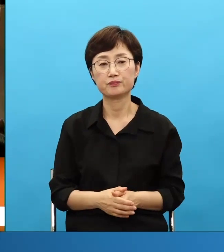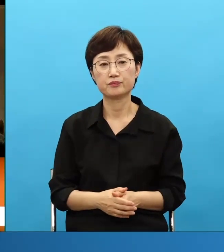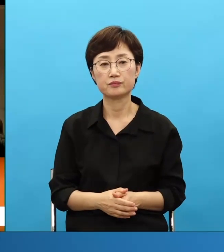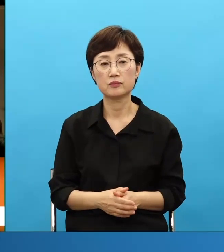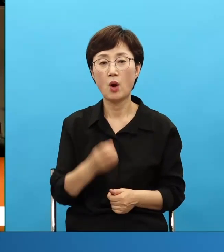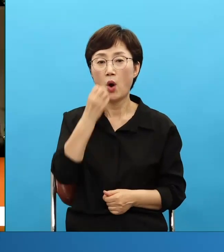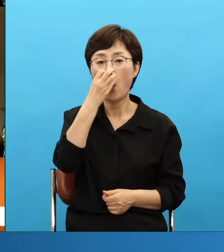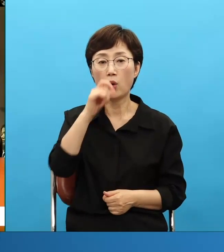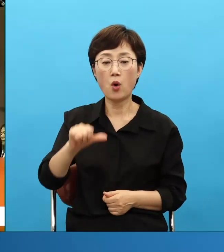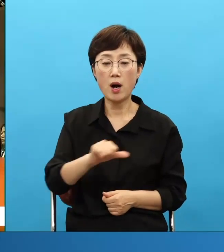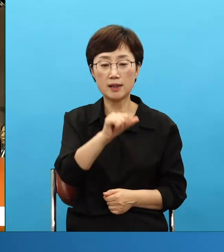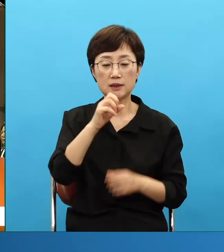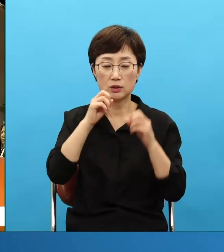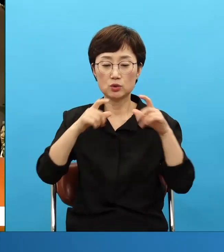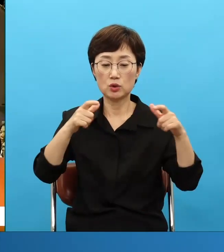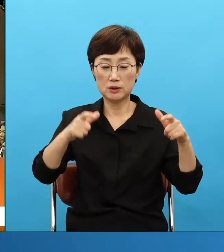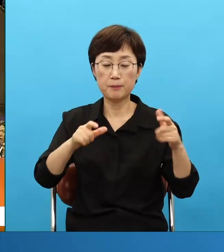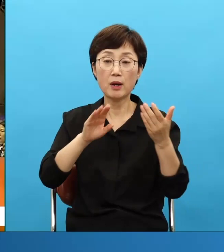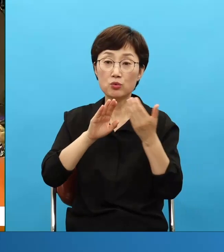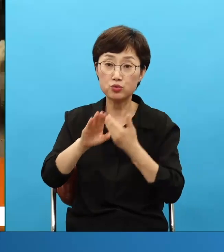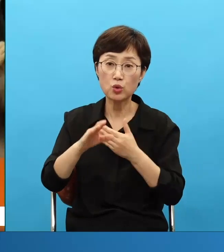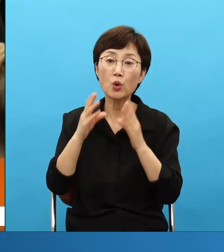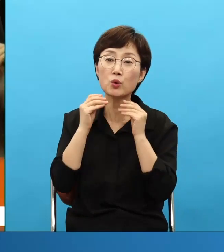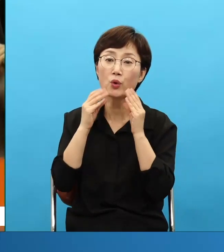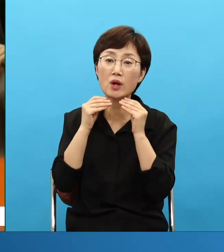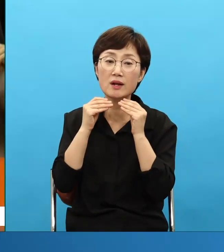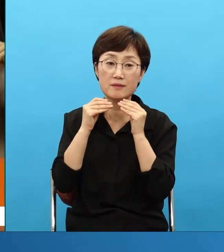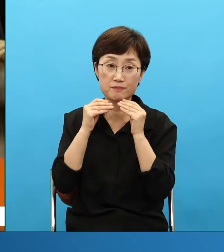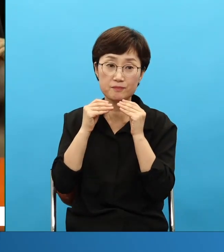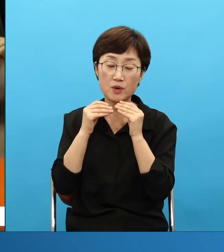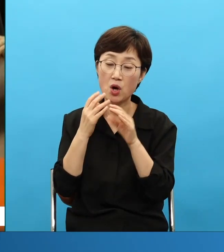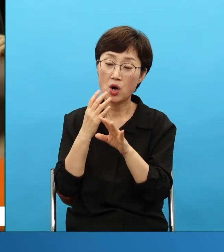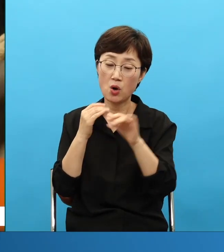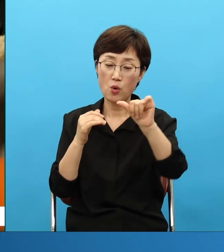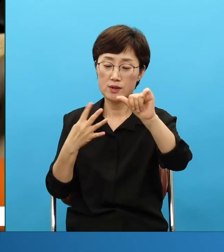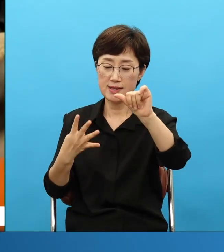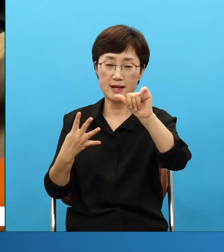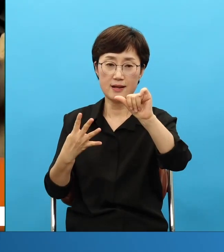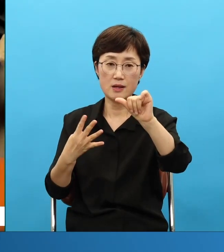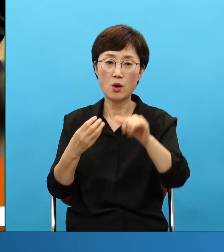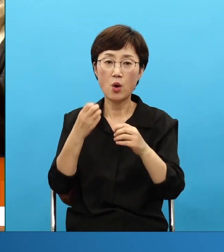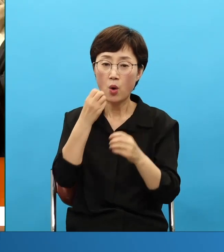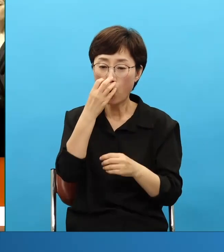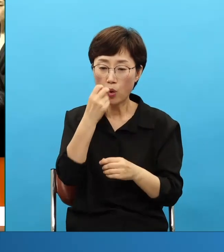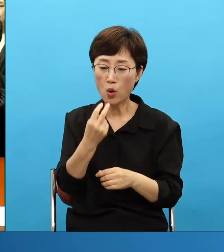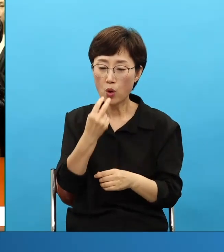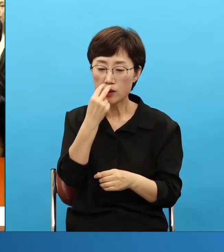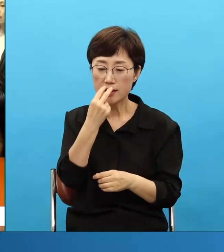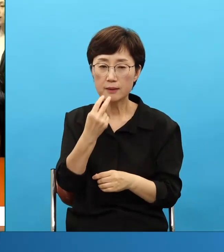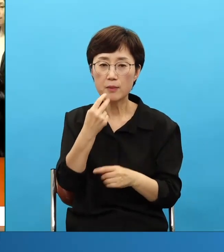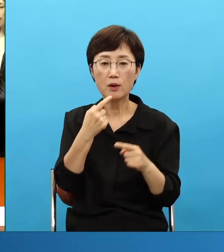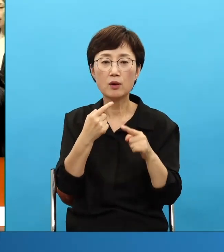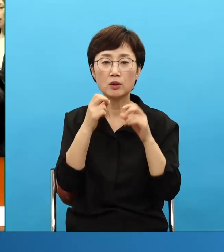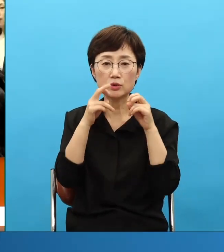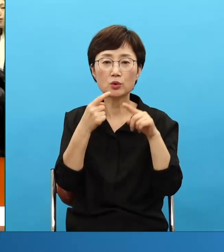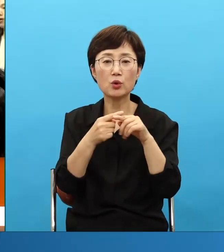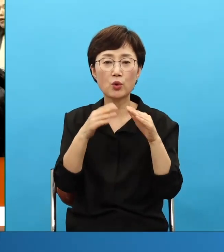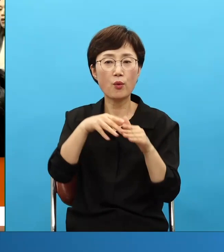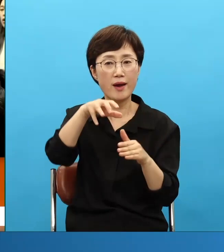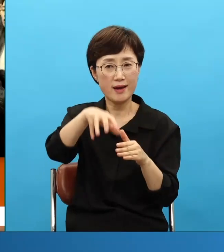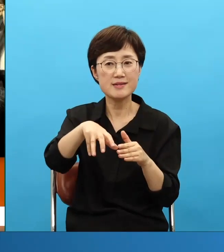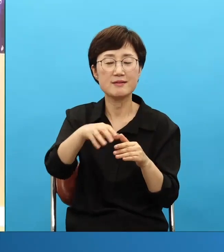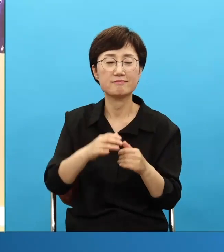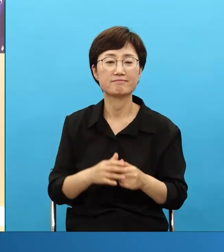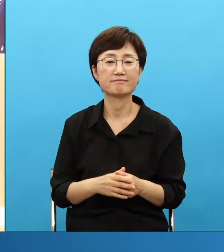홍콩 아시아 전도집회에 이어 토요 핵심 예배가 지난 4일 홍콩 새생명 선교교회에서 현지 생방송으로